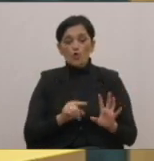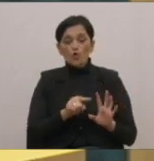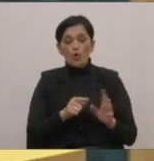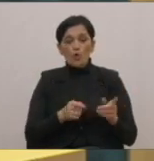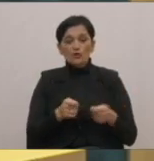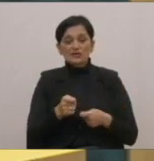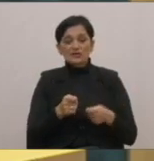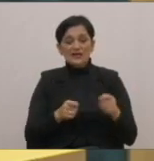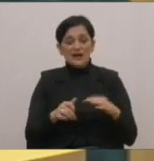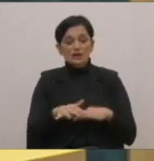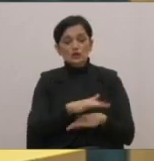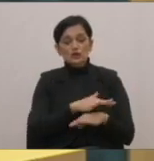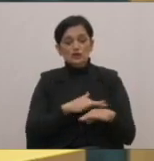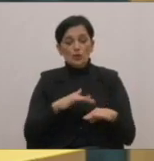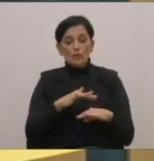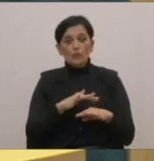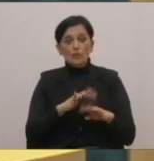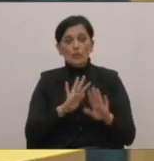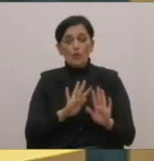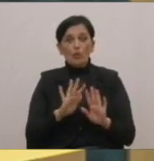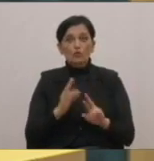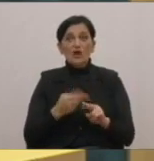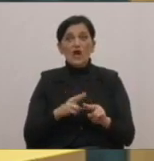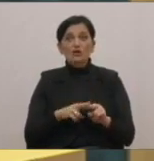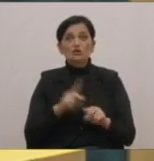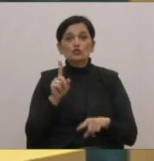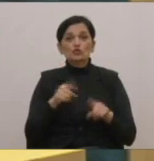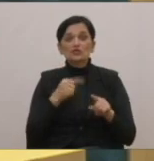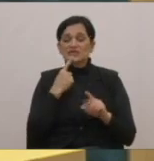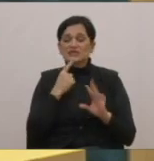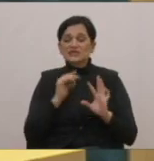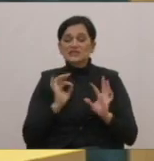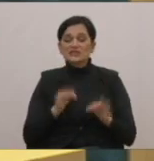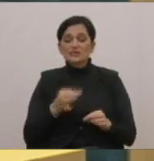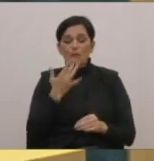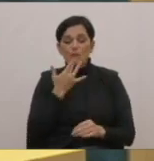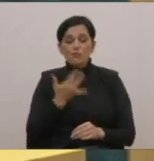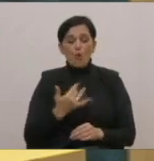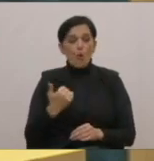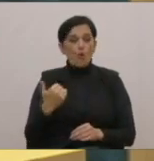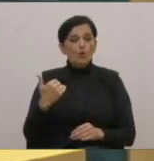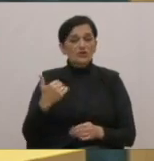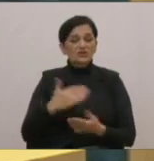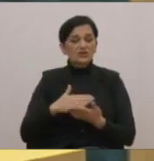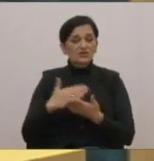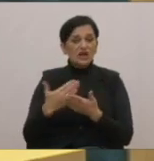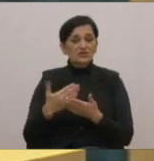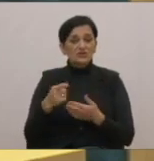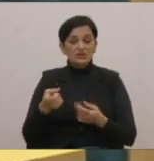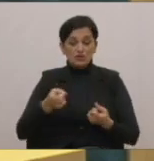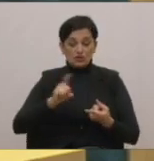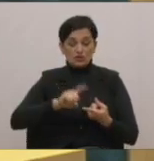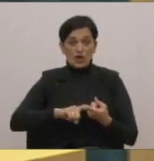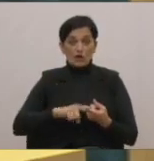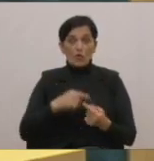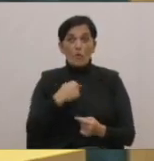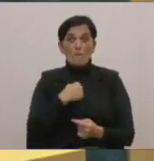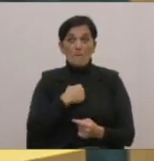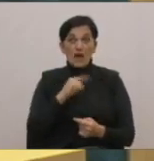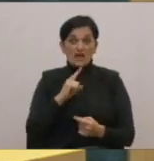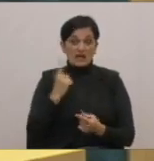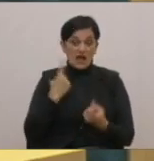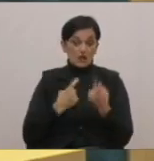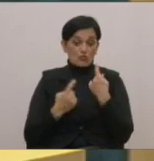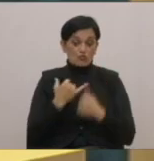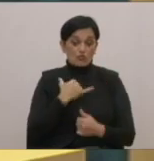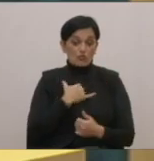რეგულირების სფეროს მხოლოდ და მხოლოდ, და ეს არის ზოგადად სისხლის სამართლის პოლიტიკის, ასე ვთქვათ, ნაწილი. ამასთან დაკავშირებით მე რა ინფორმაციასაც